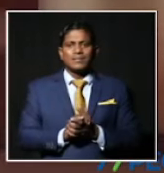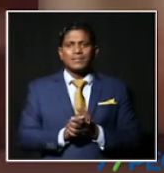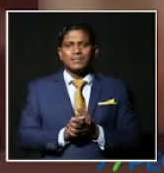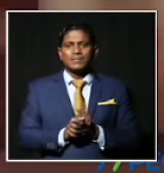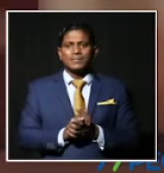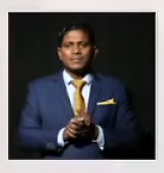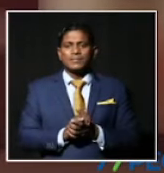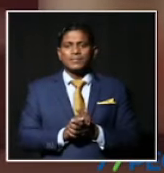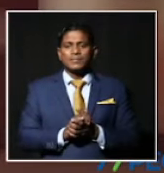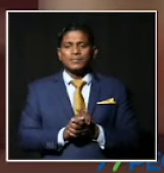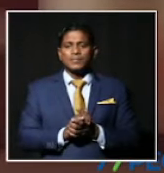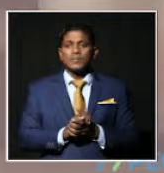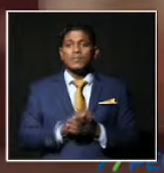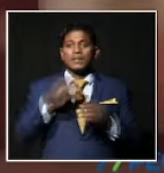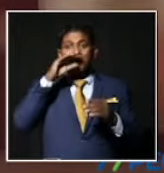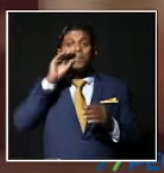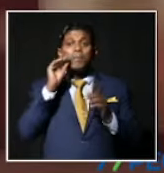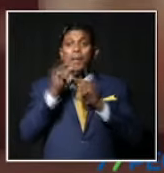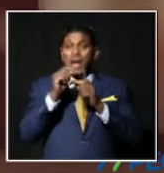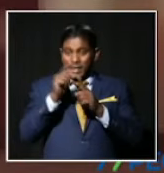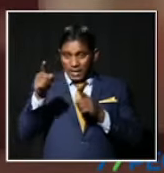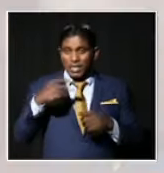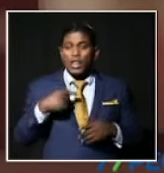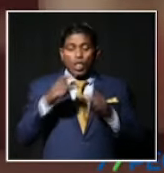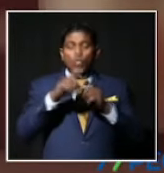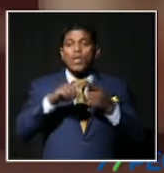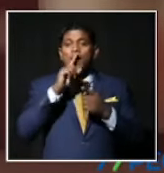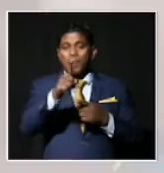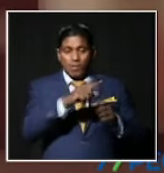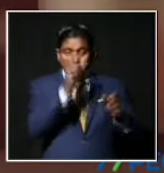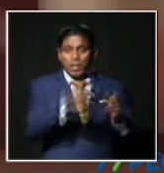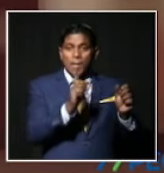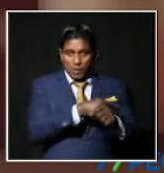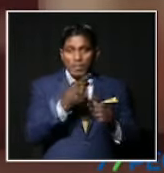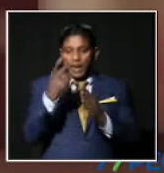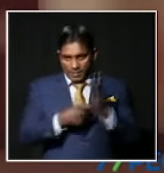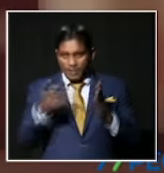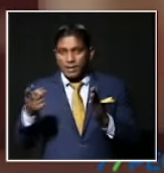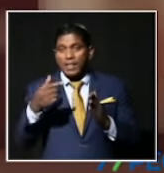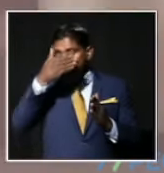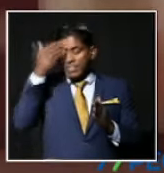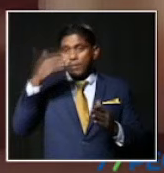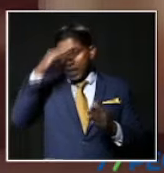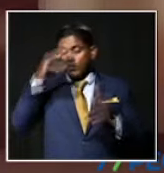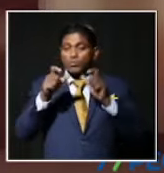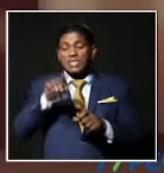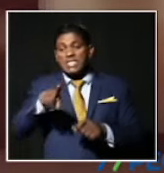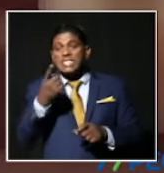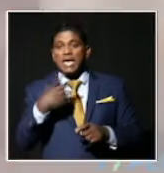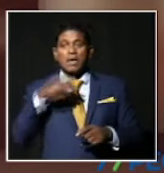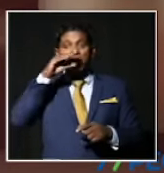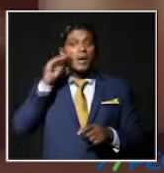නඩකවිලියේ ප්‍රභාකරන් දොරයප්පා හින්දු කෝවිල ඇතුළේ මැරුවේ මේ පනත නිසාද? දෙමළ නායකයෝ 100කට වැඩිය ප්‍රභාකරන්